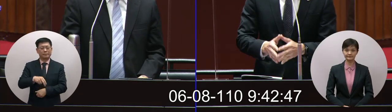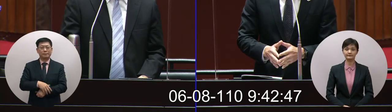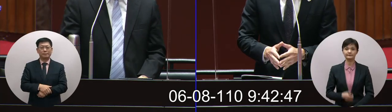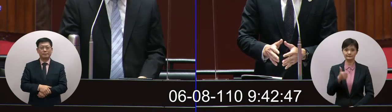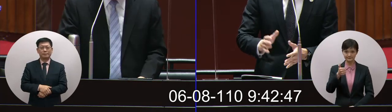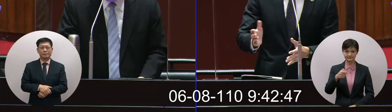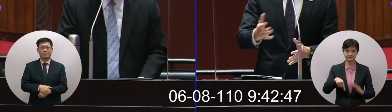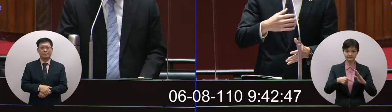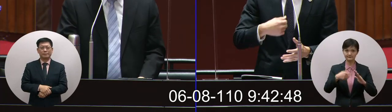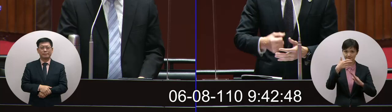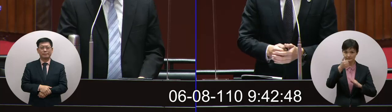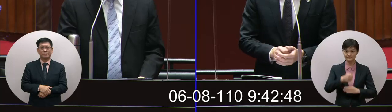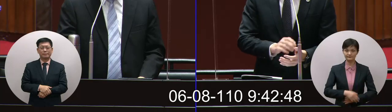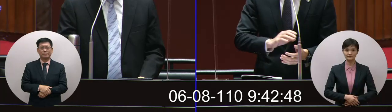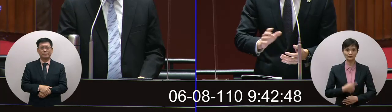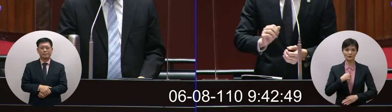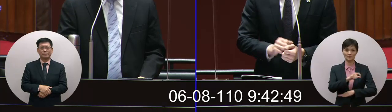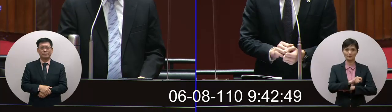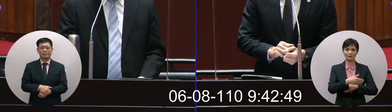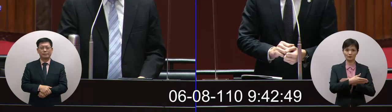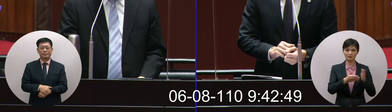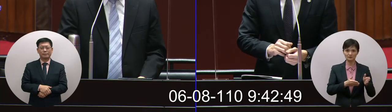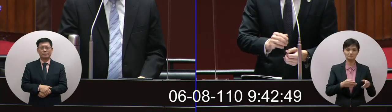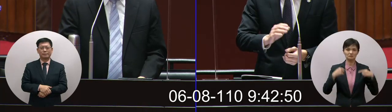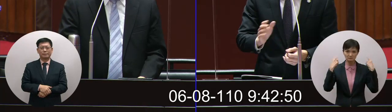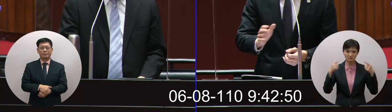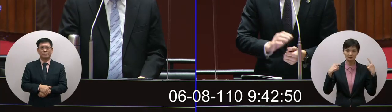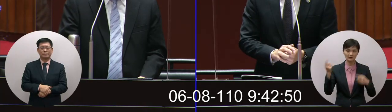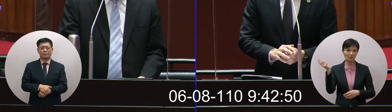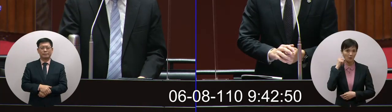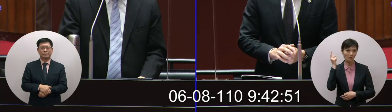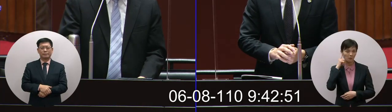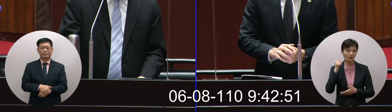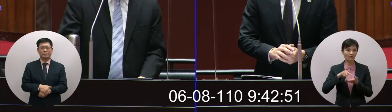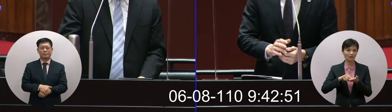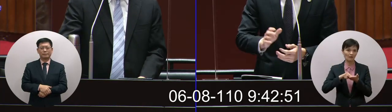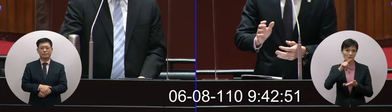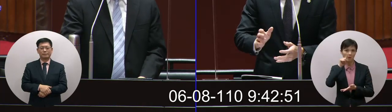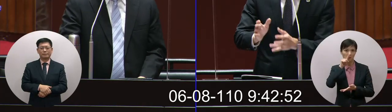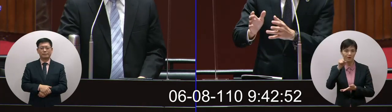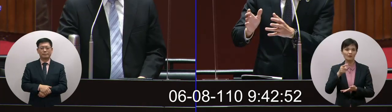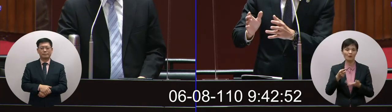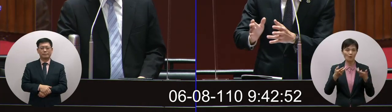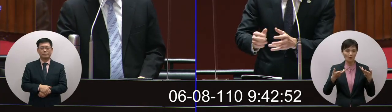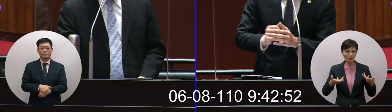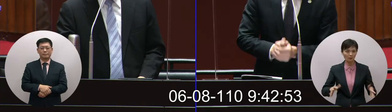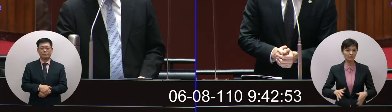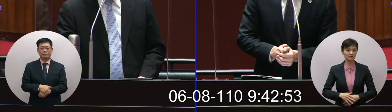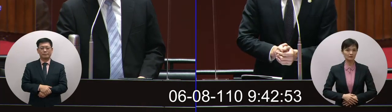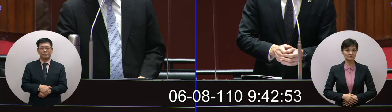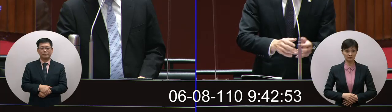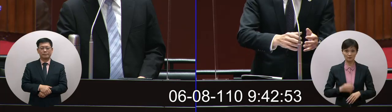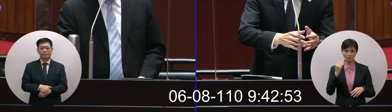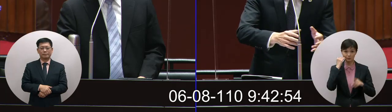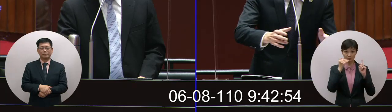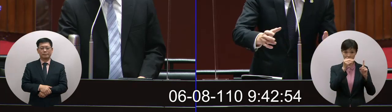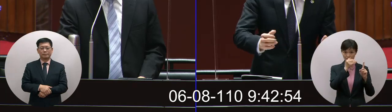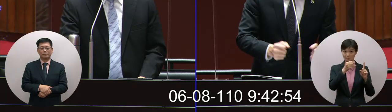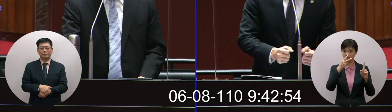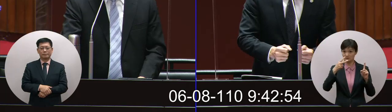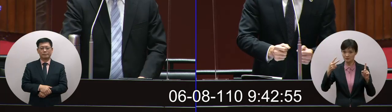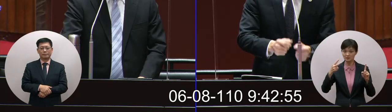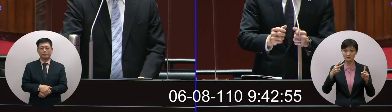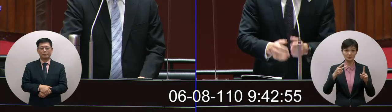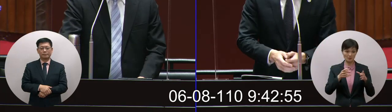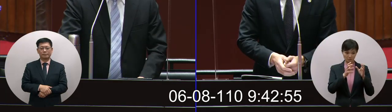感谢院长啦吼，因为在我办公室接足侪这种案件。规工干那处理遮个吼，所以讲，若是讲吼1922会当吼有一